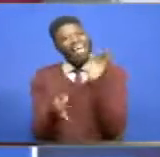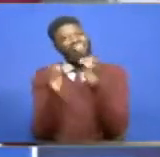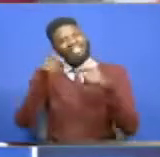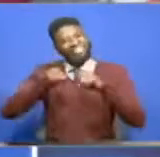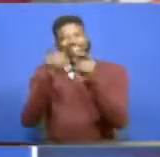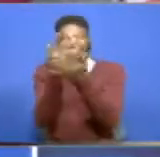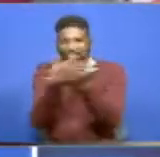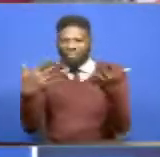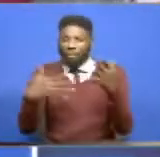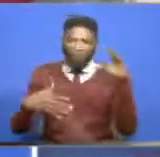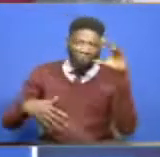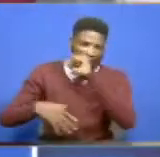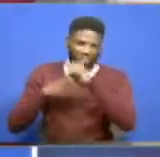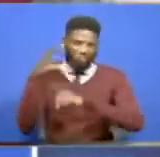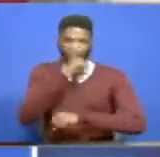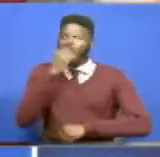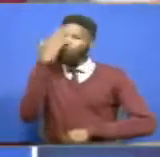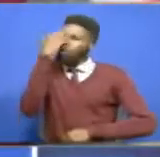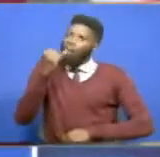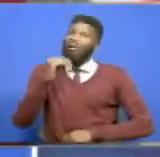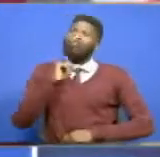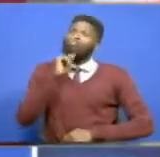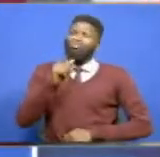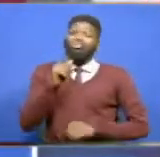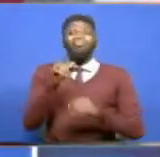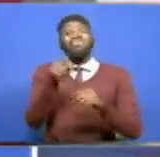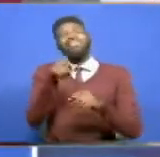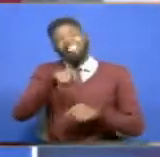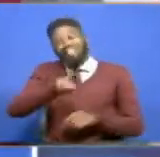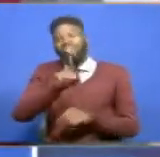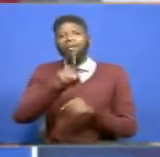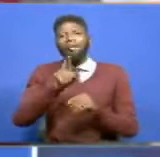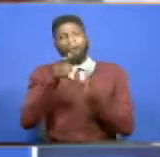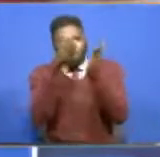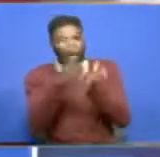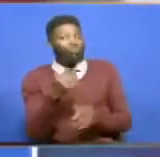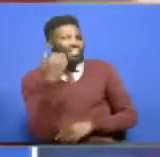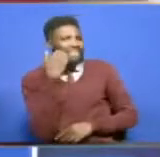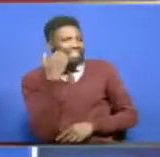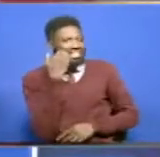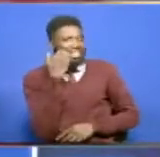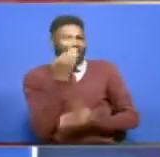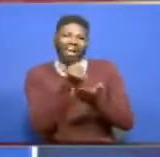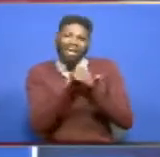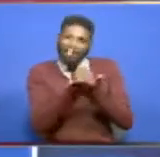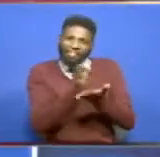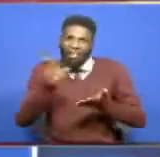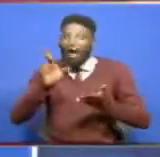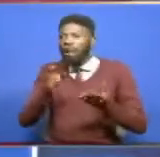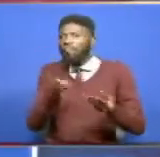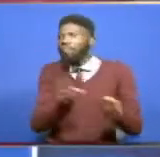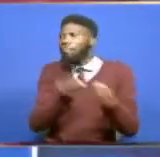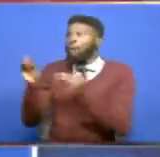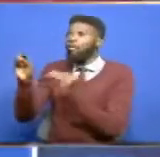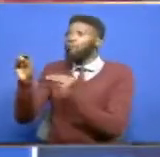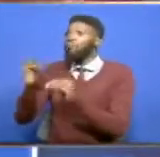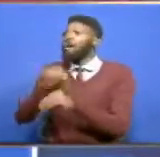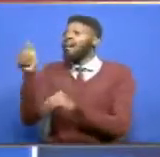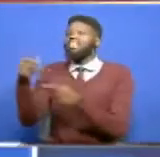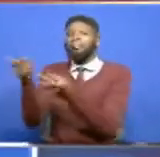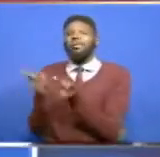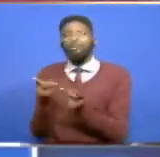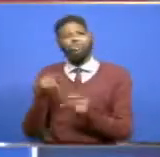facilities, mbona hamukuchukua hii mwili huyo mgonjwa mkamrefa mahali pengine? Wakasema ya kwamba walikuwa wanataka kumpeleka